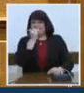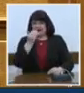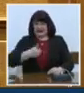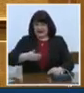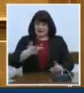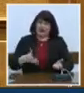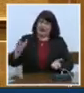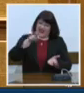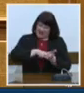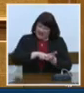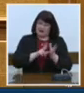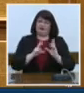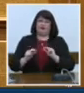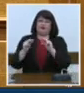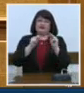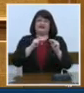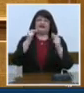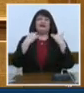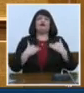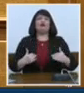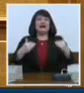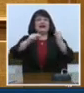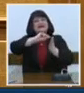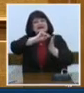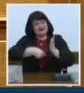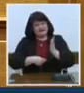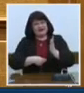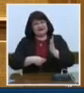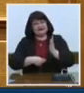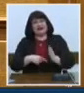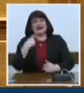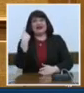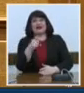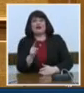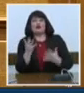Βουλή η Σύμβαση 190